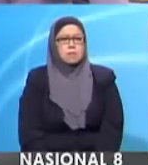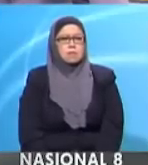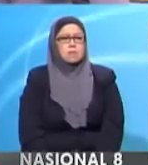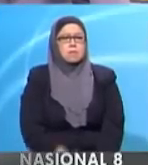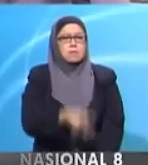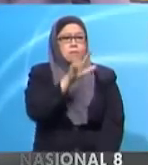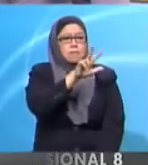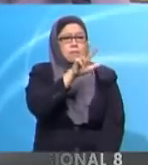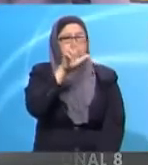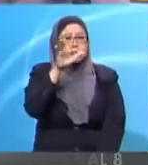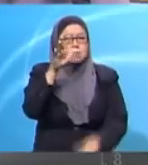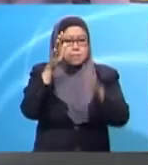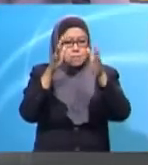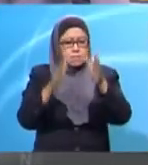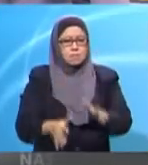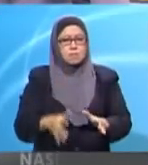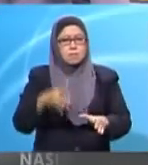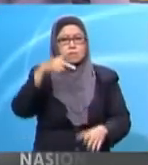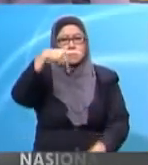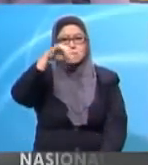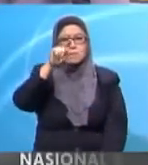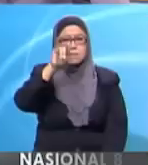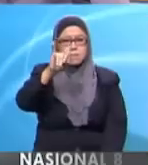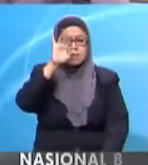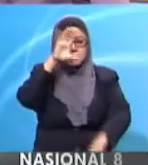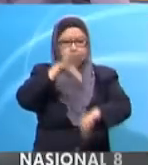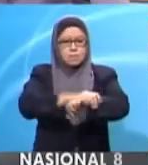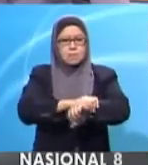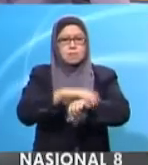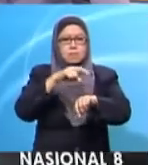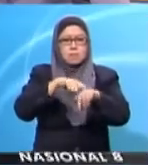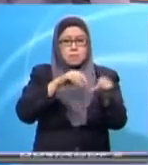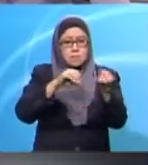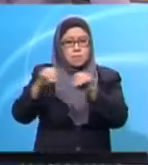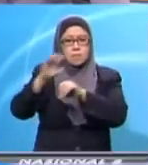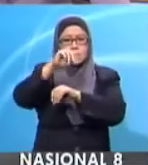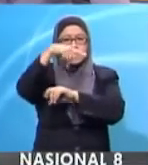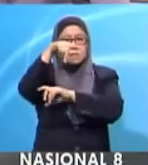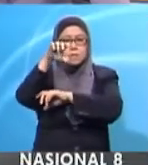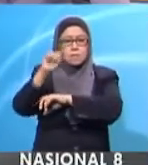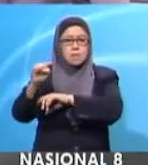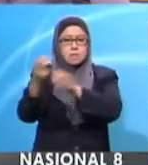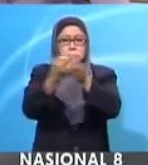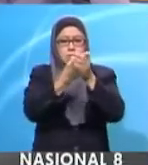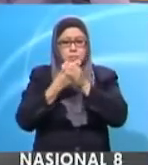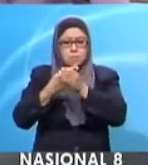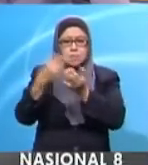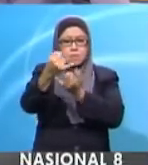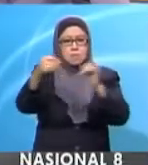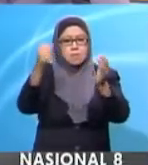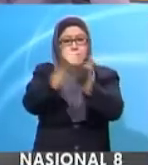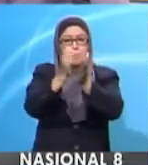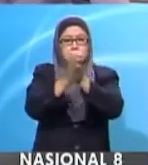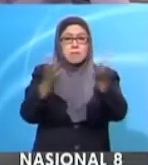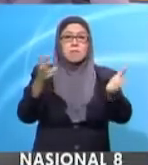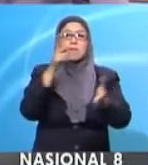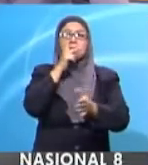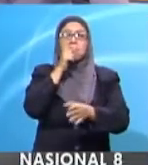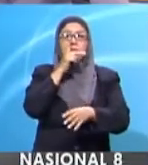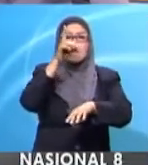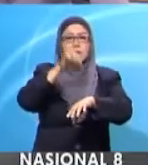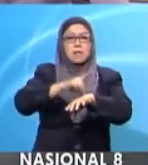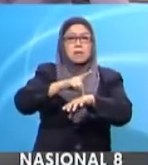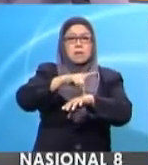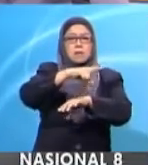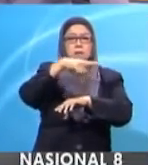35 pendata Asing Tanpa Izin Parti ditahan dalam satu operasi Ops bersepadu jabatan imigresen Kedah di kawasan Estate Padang